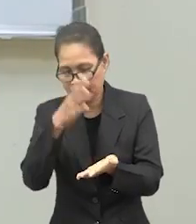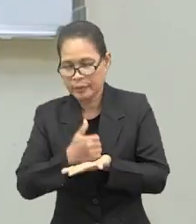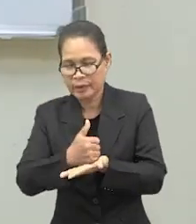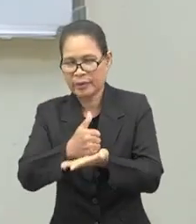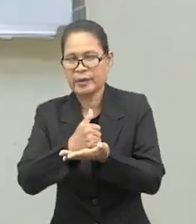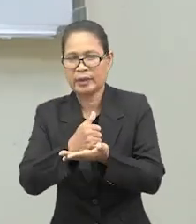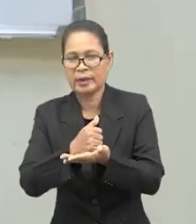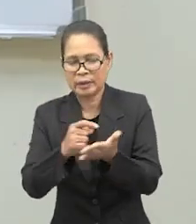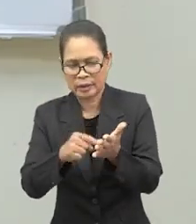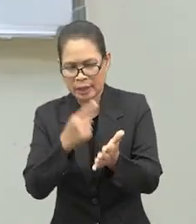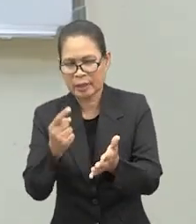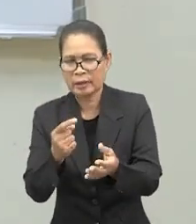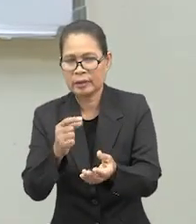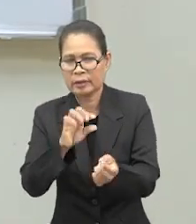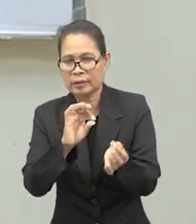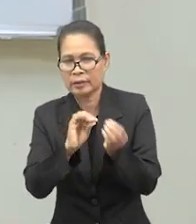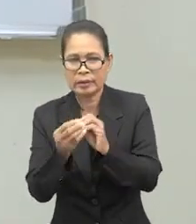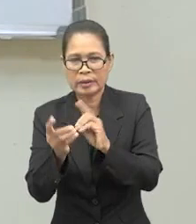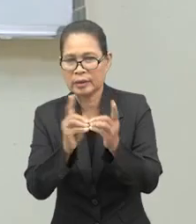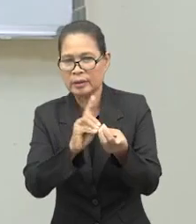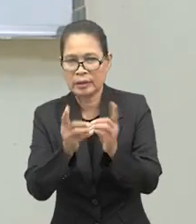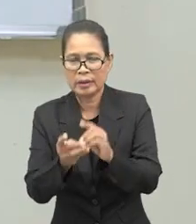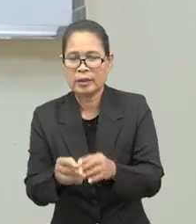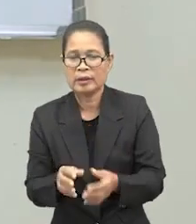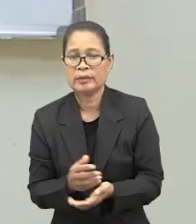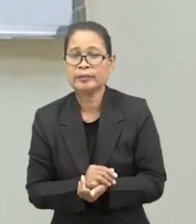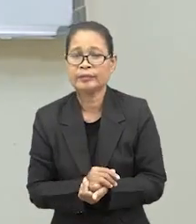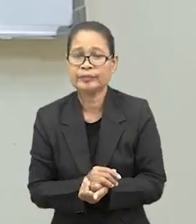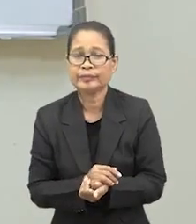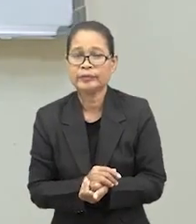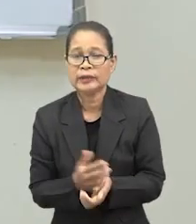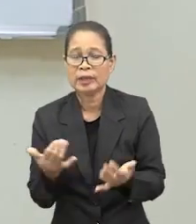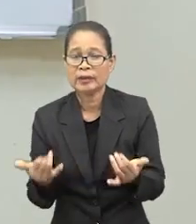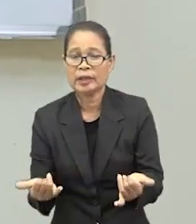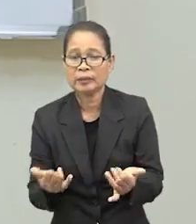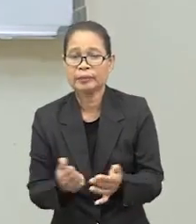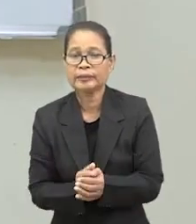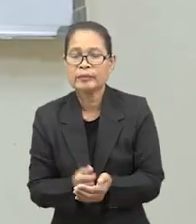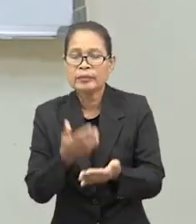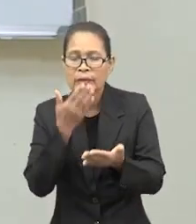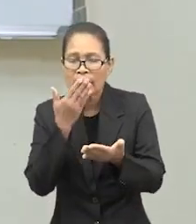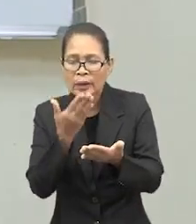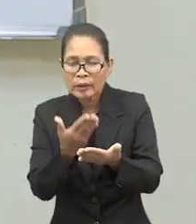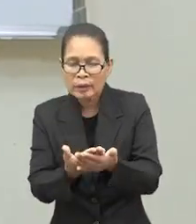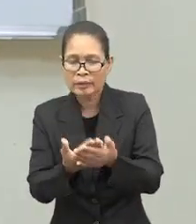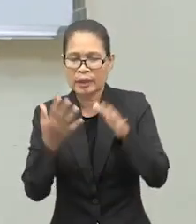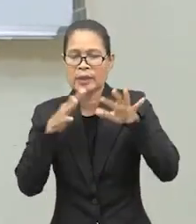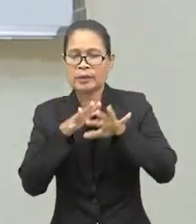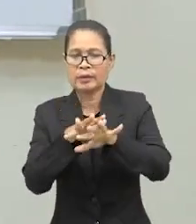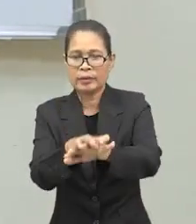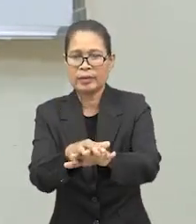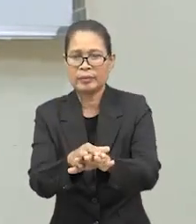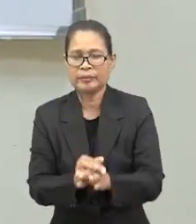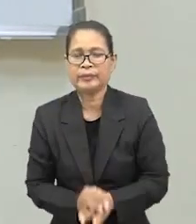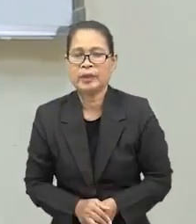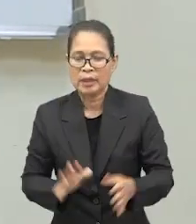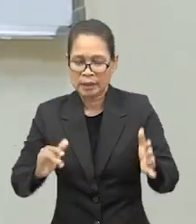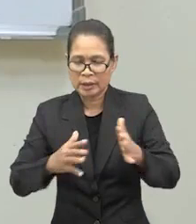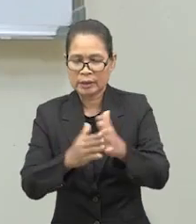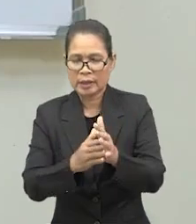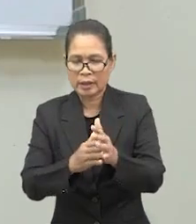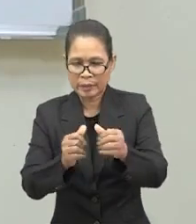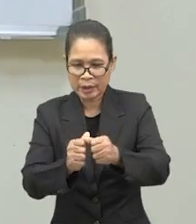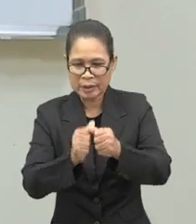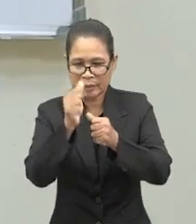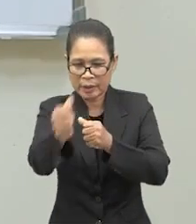chấn pa mạ nâng chuối cai lùm o con thèm chà chấn o con sầm đẹp ca